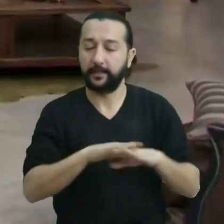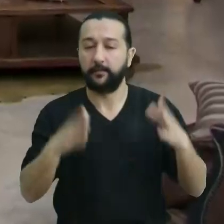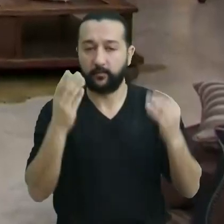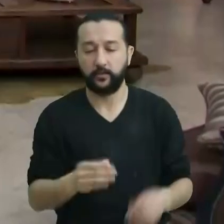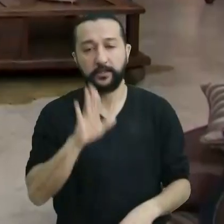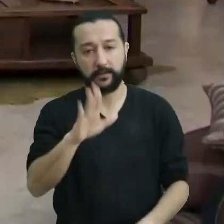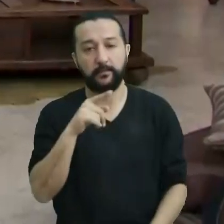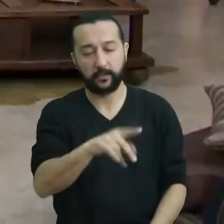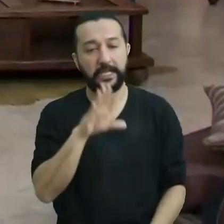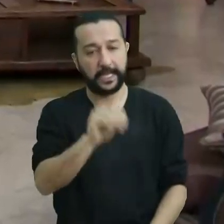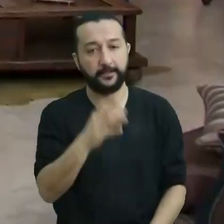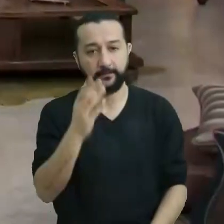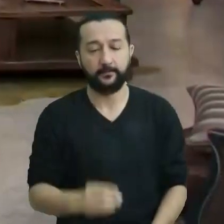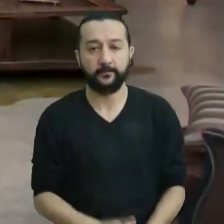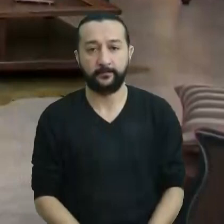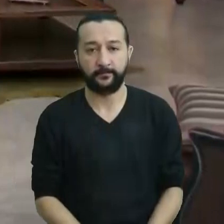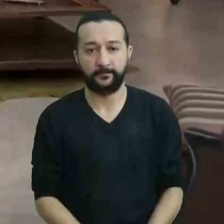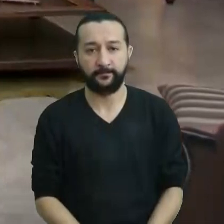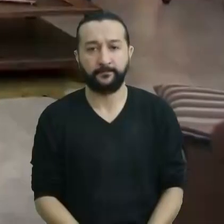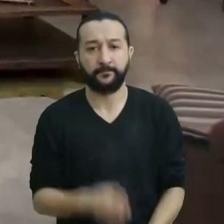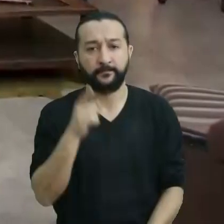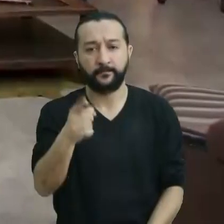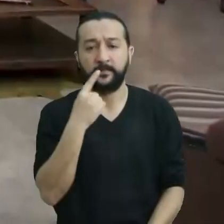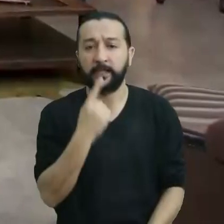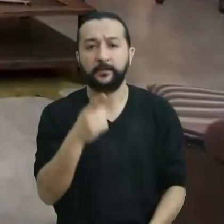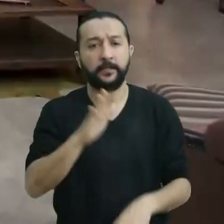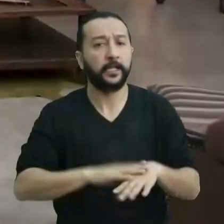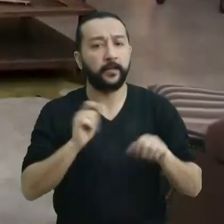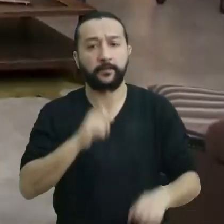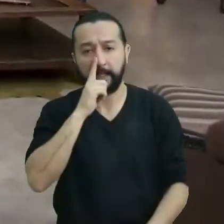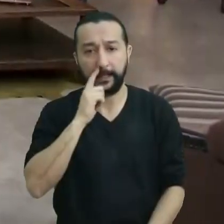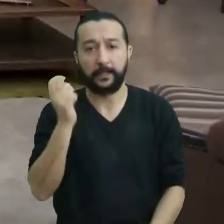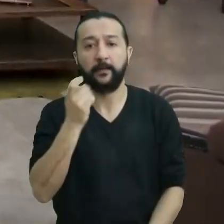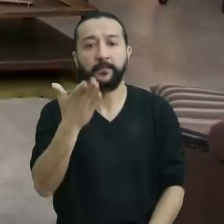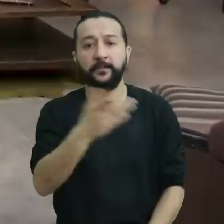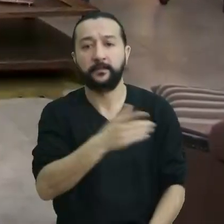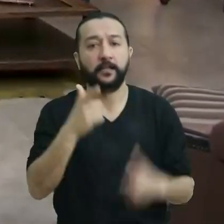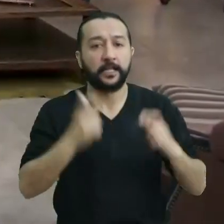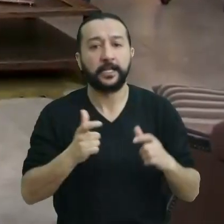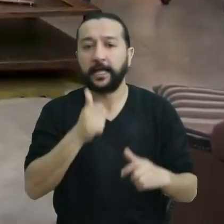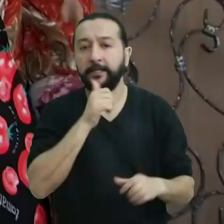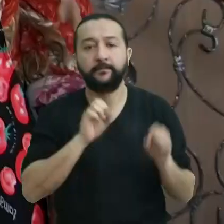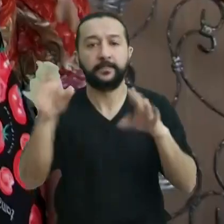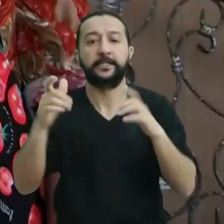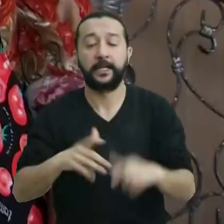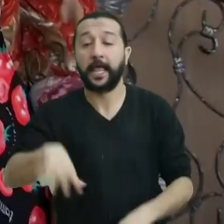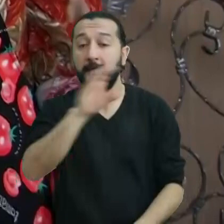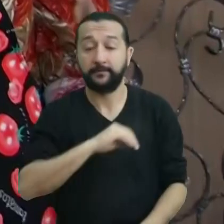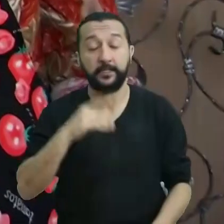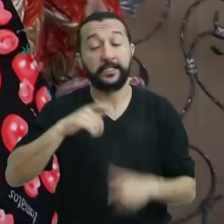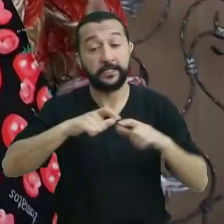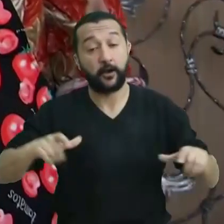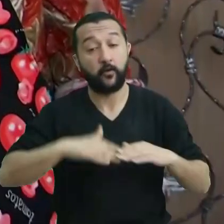Tamam dedim, bununla yakalayacağım tamam. İşte. Ne yaptınız, ne yaptınız? Nereye yolladınız insanları ha? Hepsini